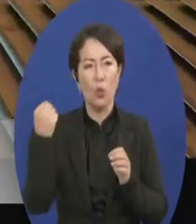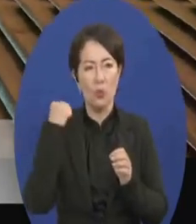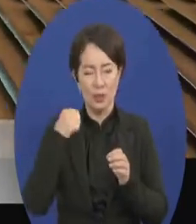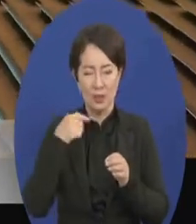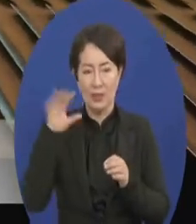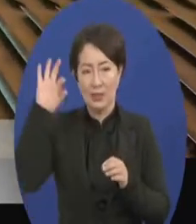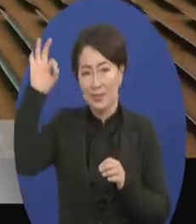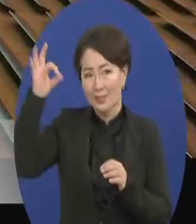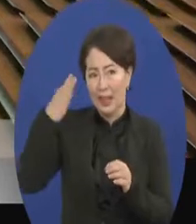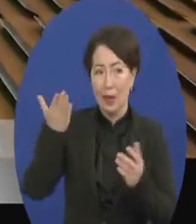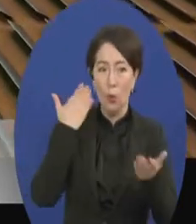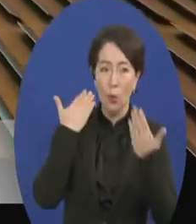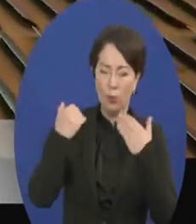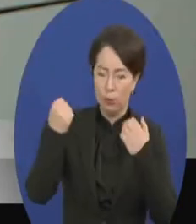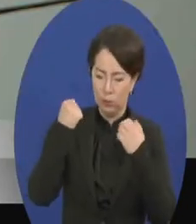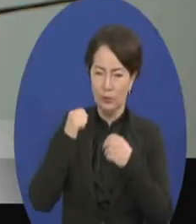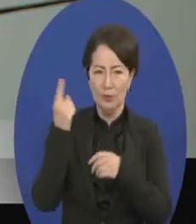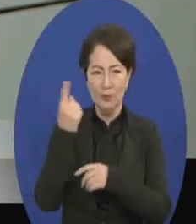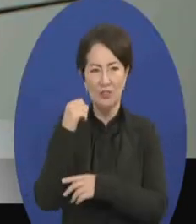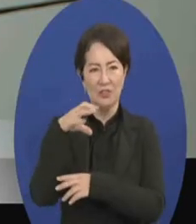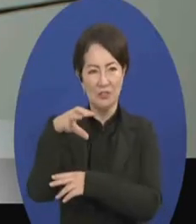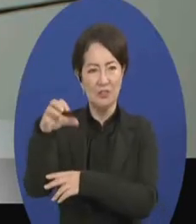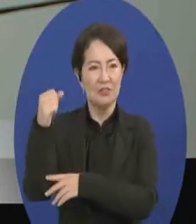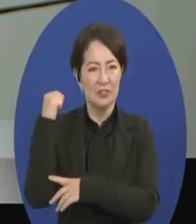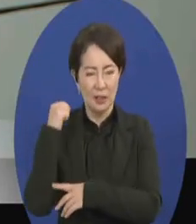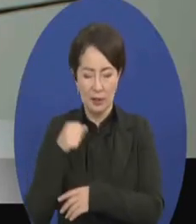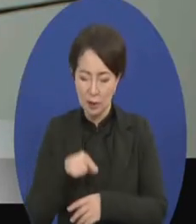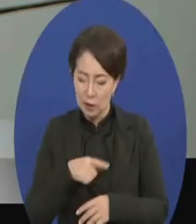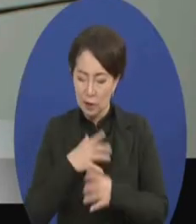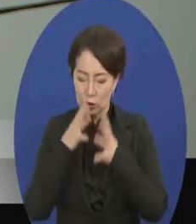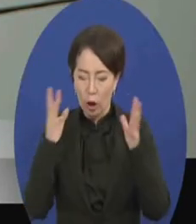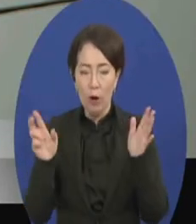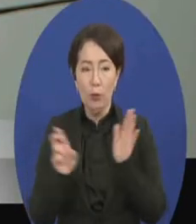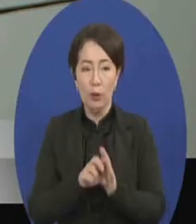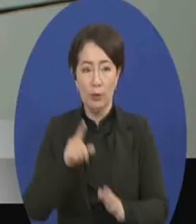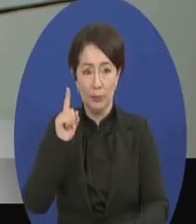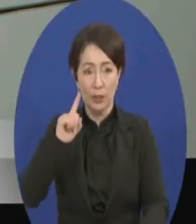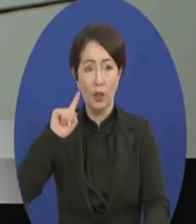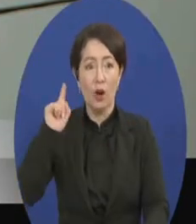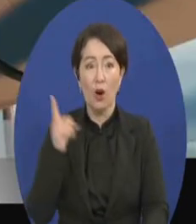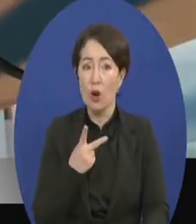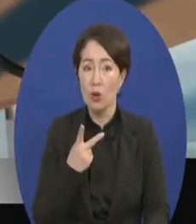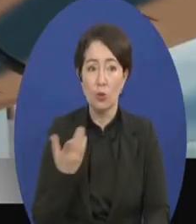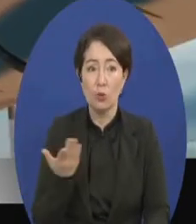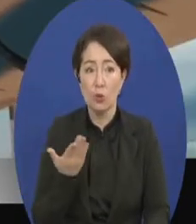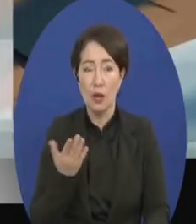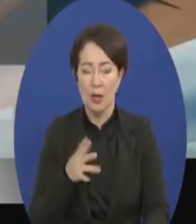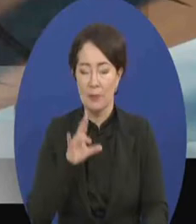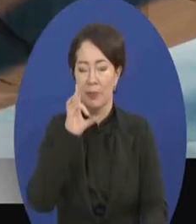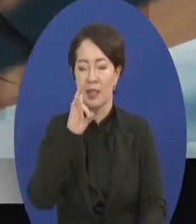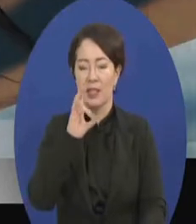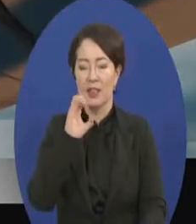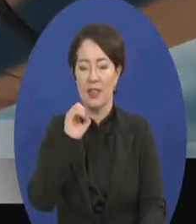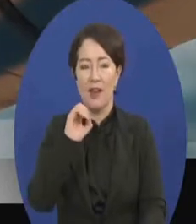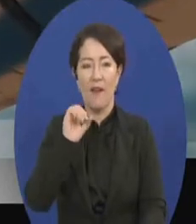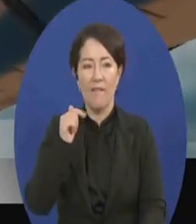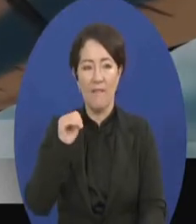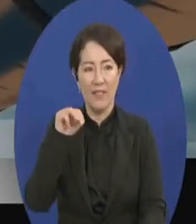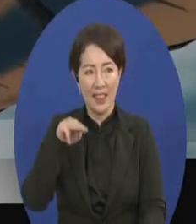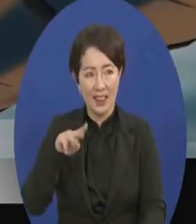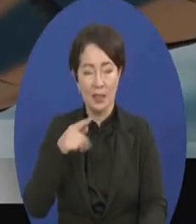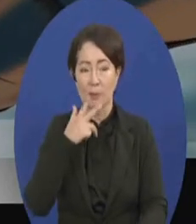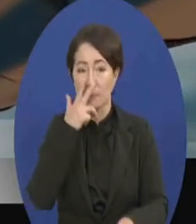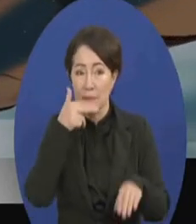нас элхний эрчим хүч. Энэ бол бидэнд асар том боломж. Нэг, хоёр, нэр чадхнаар их орно хангасан.